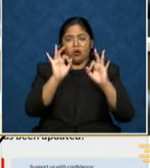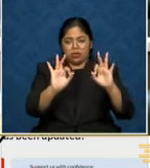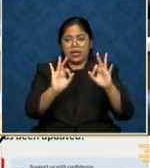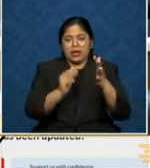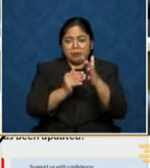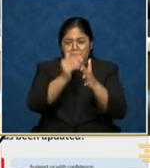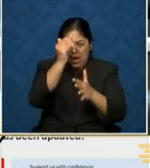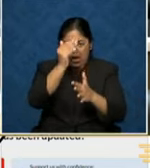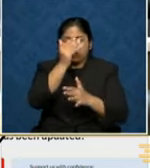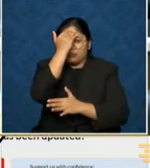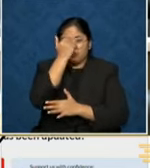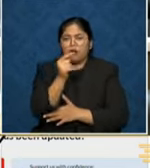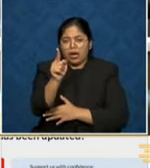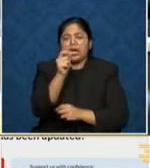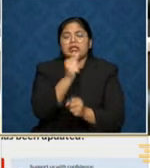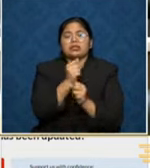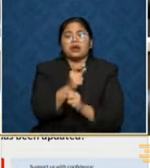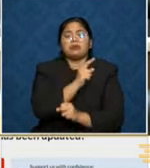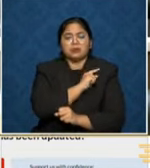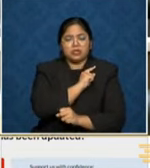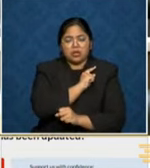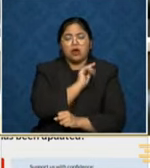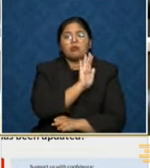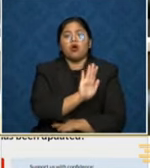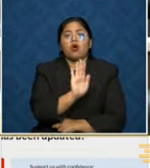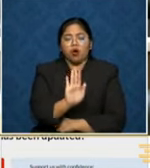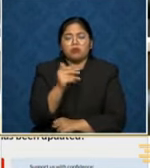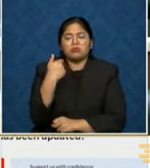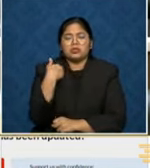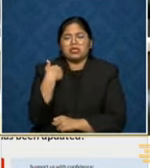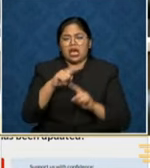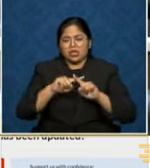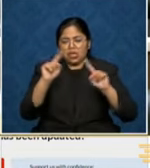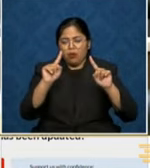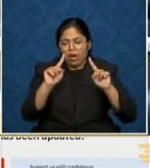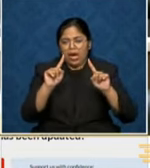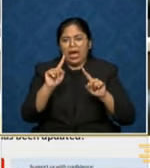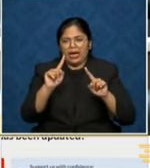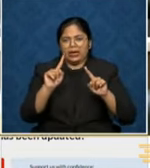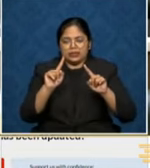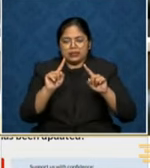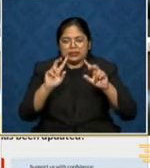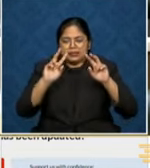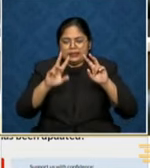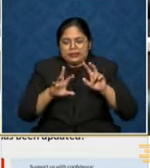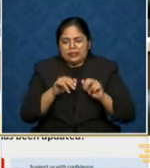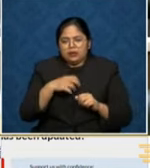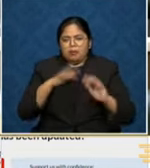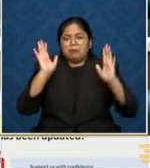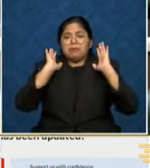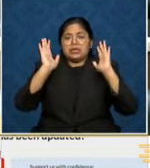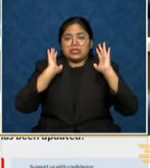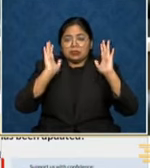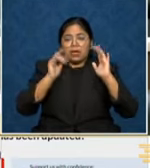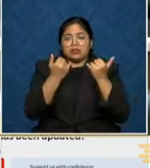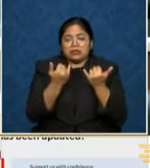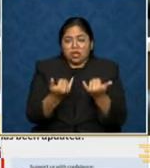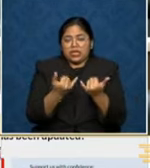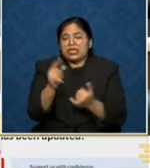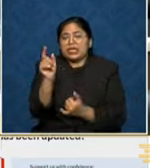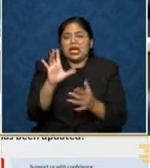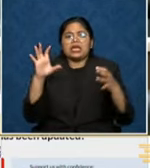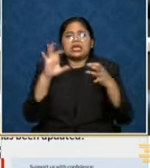ผ่านเพราะว่าเป็นการทำหน้าที่แล้วก็ผมอยากดึงกลับมาครับตรงนี้ก็คือที่ผมบอกว่าต้องทำประชาสัมพันธ์ในระหว่างนี้